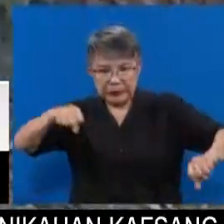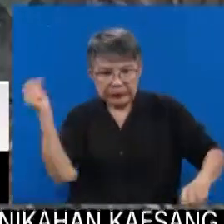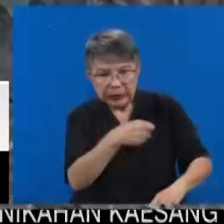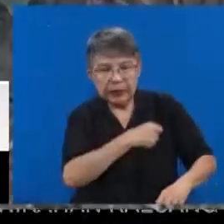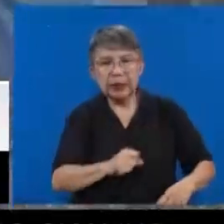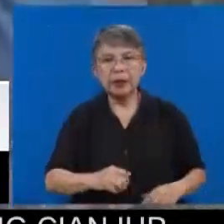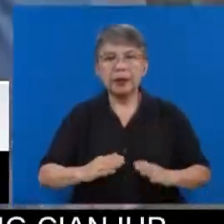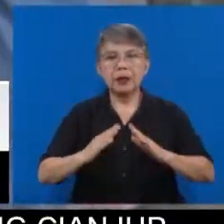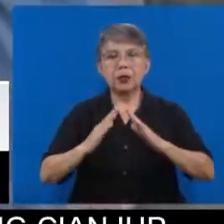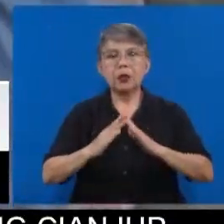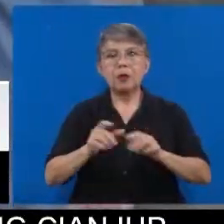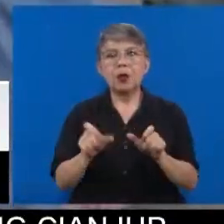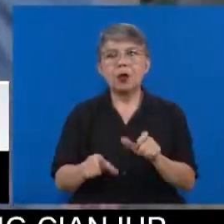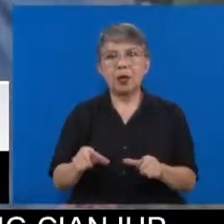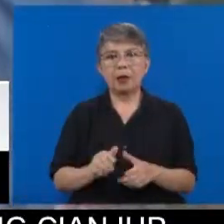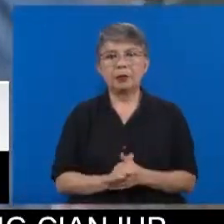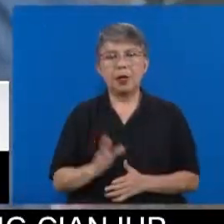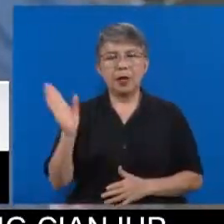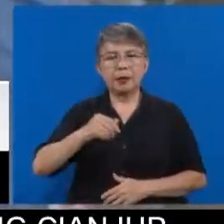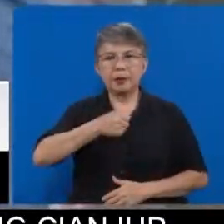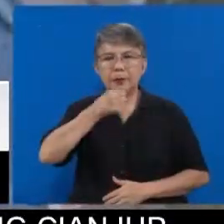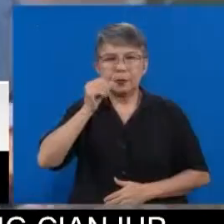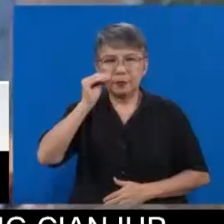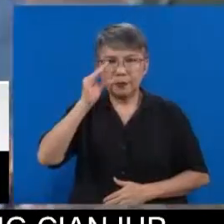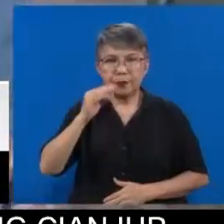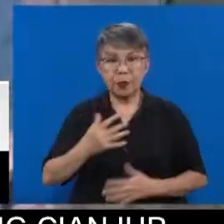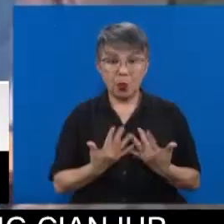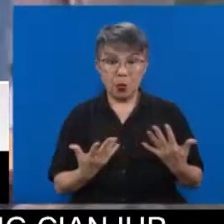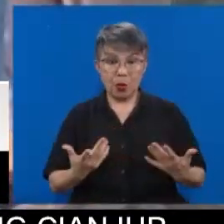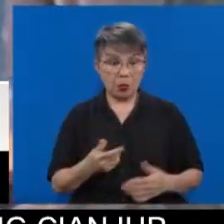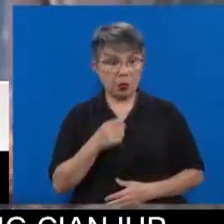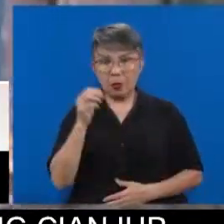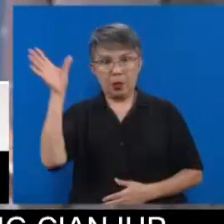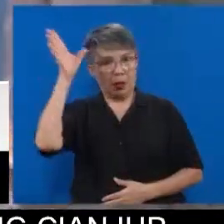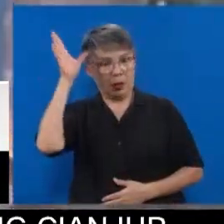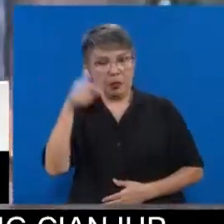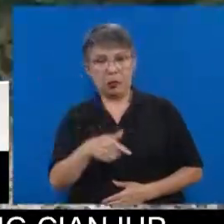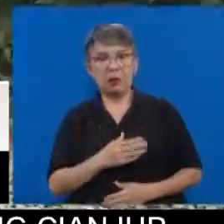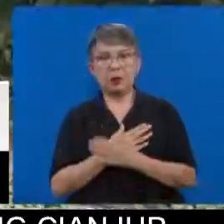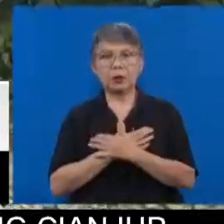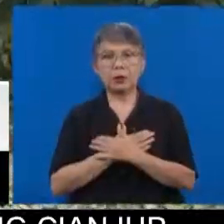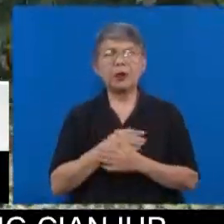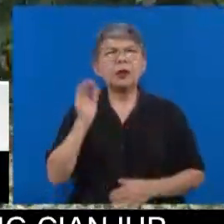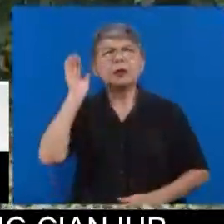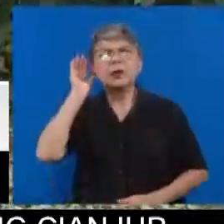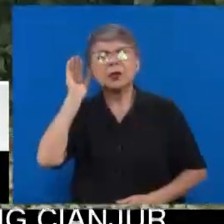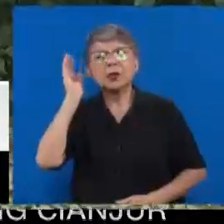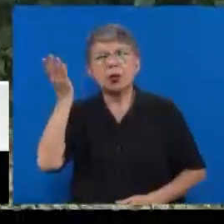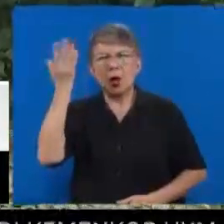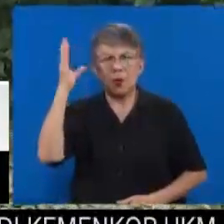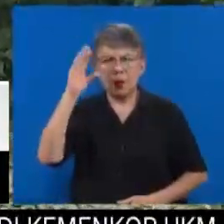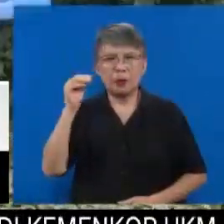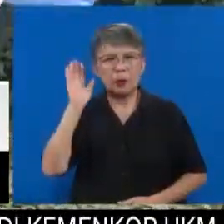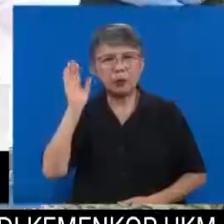di pekarangan rumah warga Minggu pagi. Warga yang menemukan mayat tanpa identitas ini mengaku sempat mendengar suara teriakan ramai